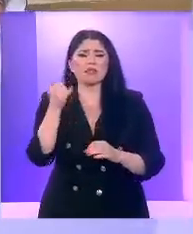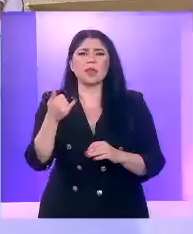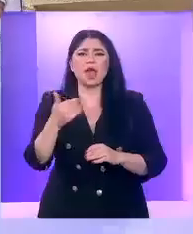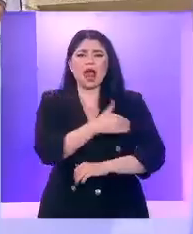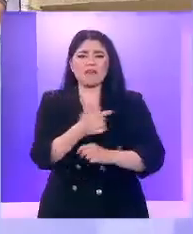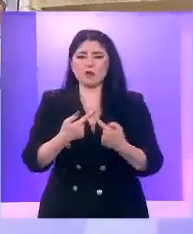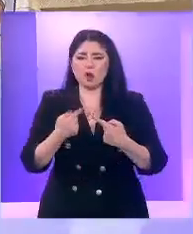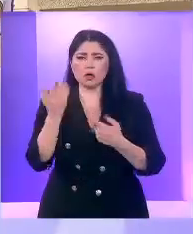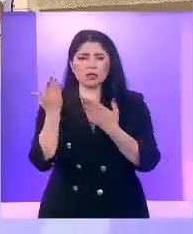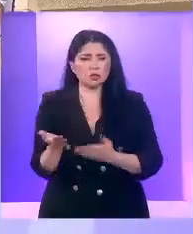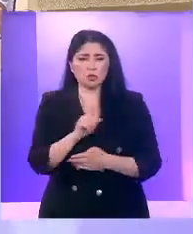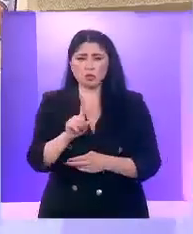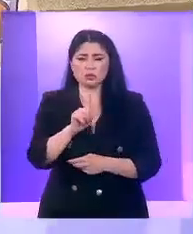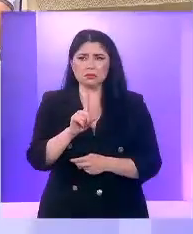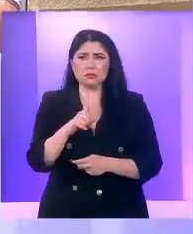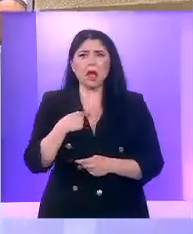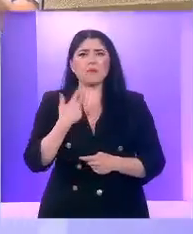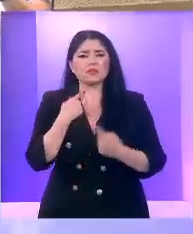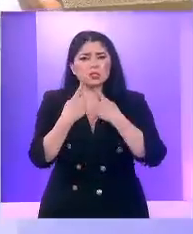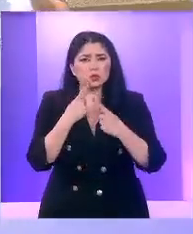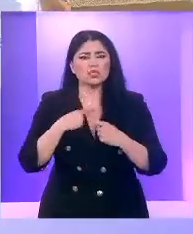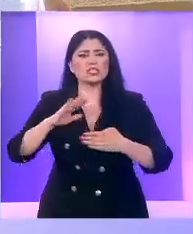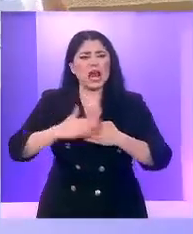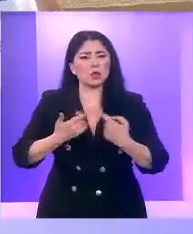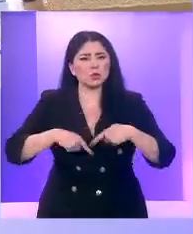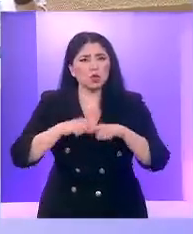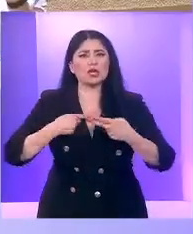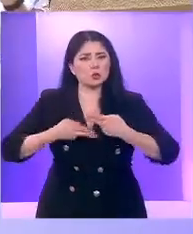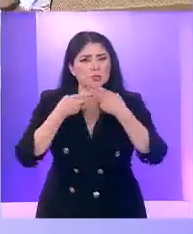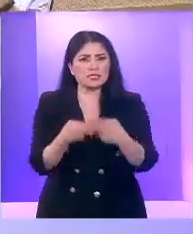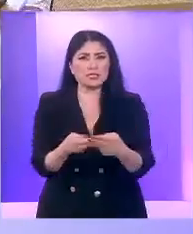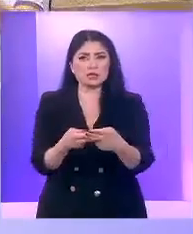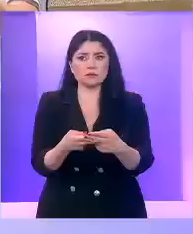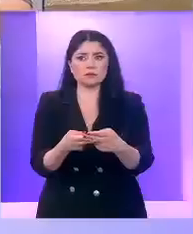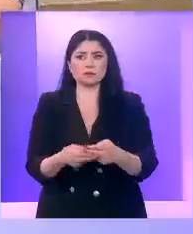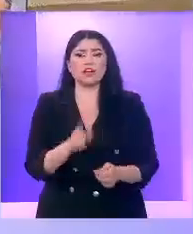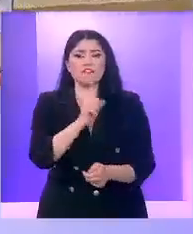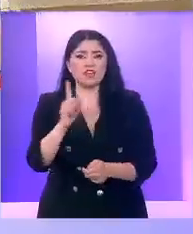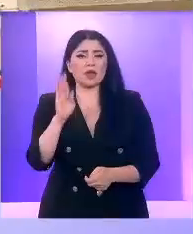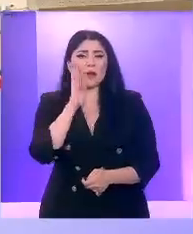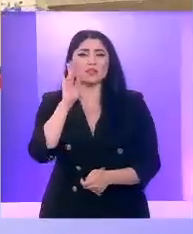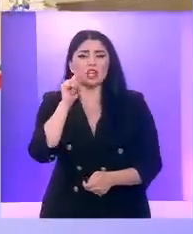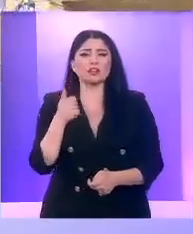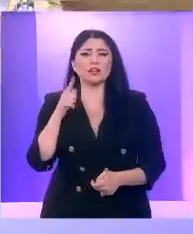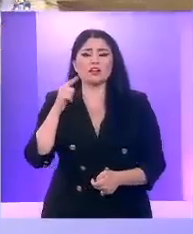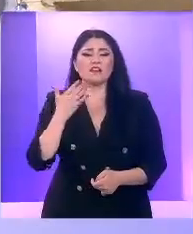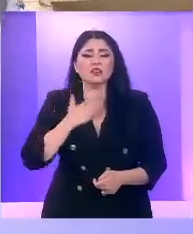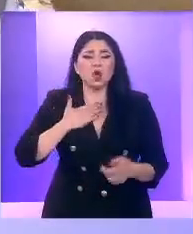discutat, am avut câteva discuții, v-am spus, ne susțin, sunt alături de noi. Până la urmă, cred că fiecare părinte își dorește